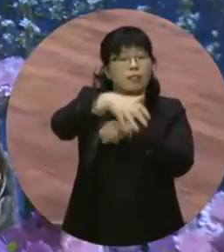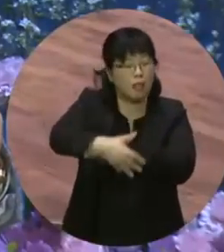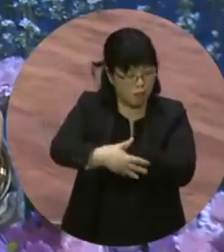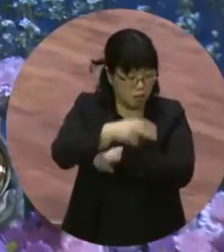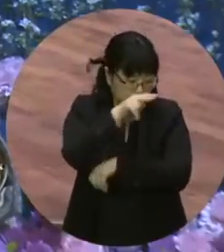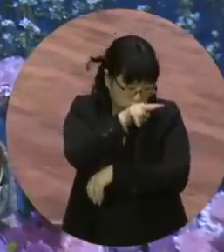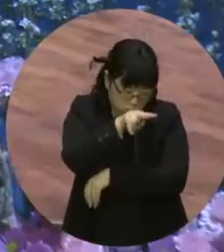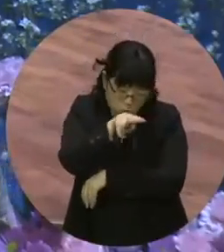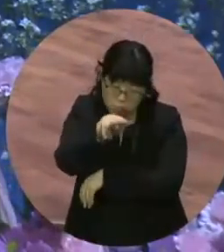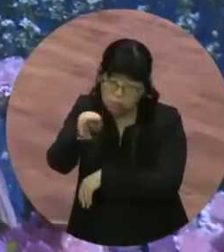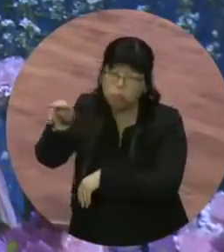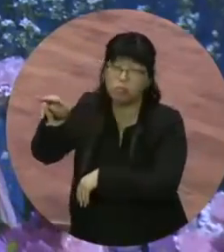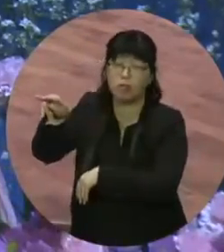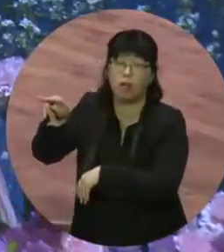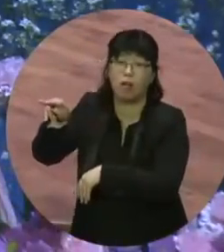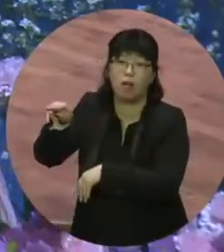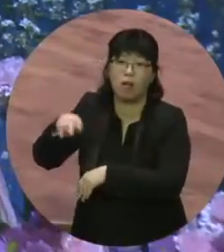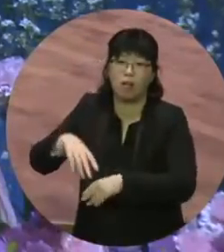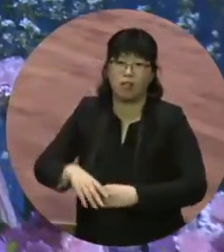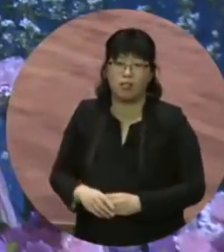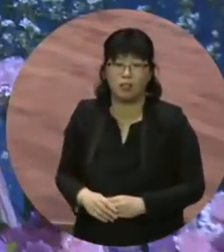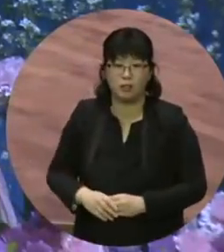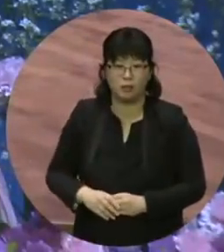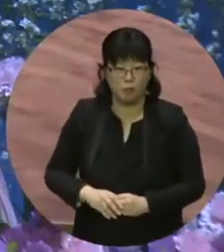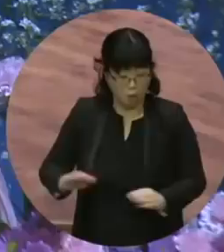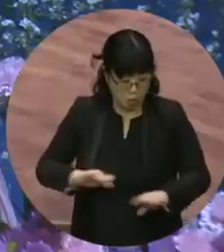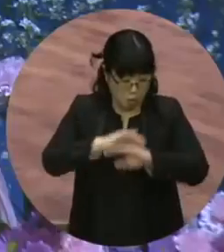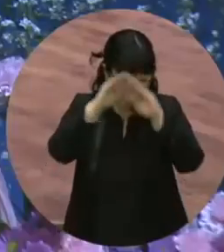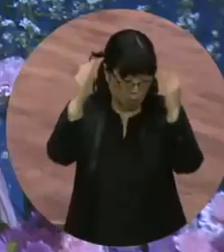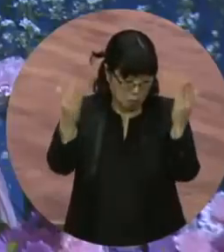모든 나라를 가슴에 품는 영적 아버지.